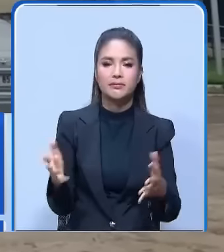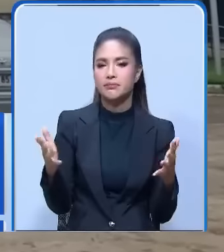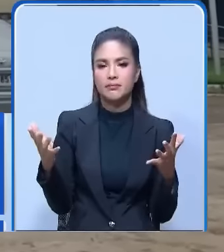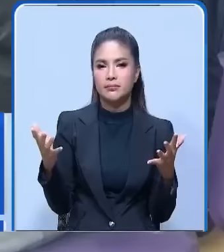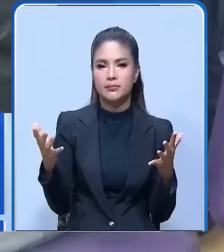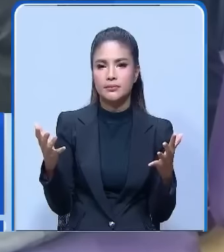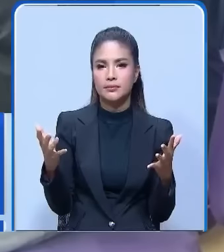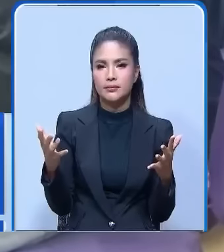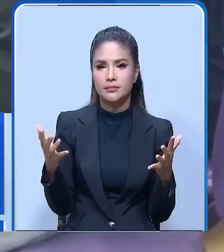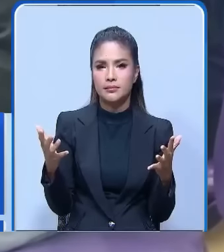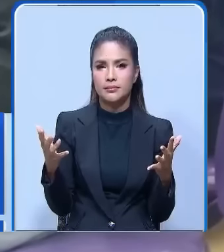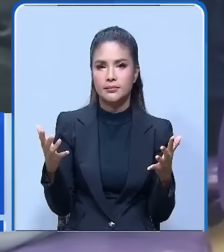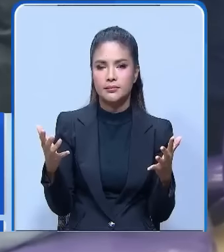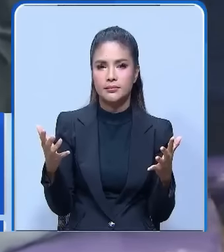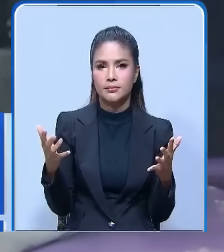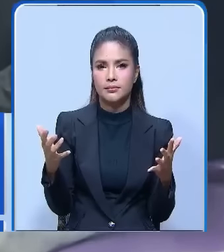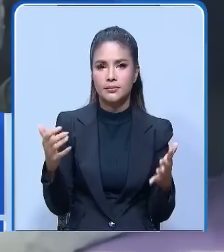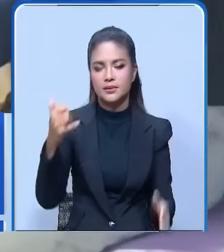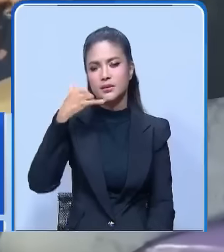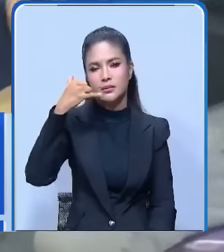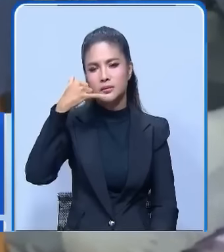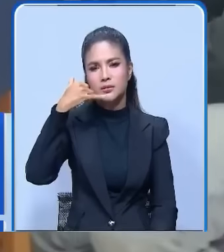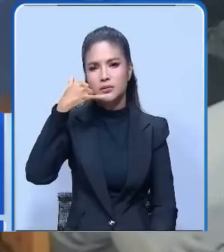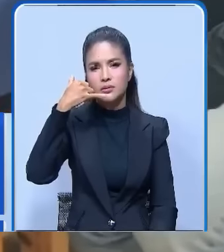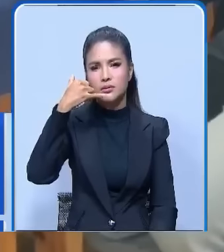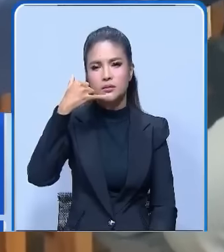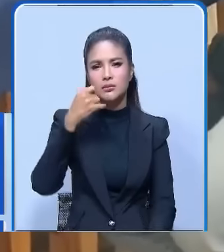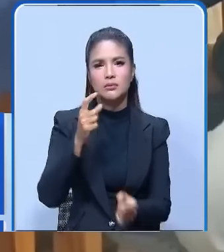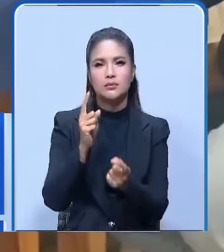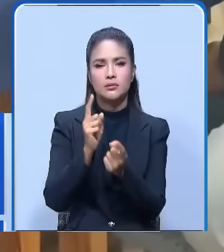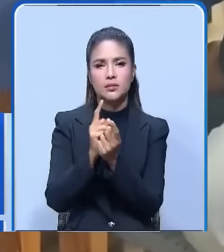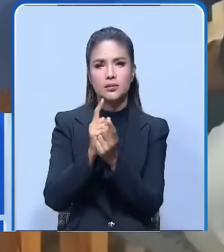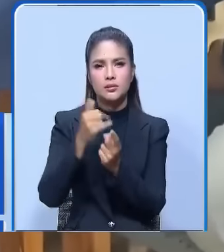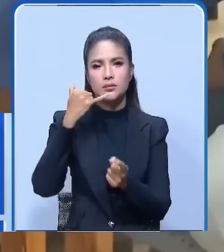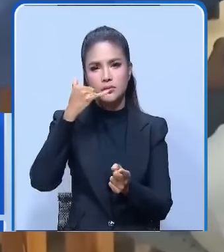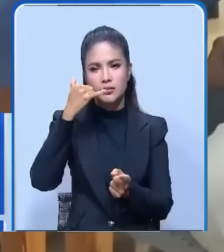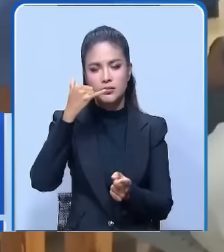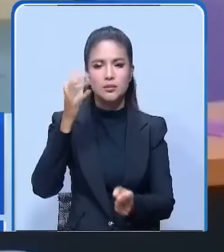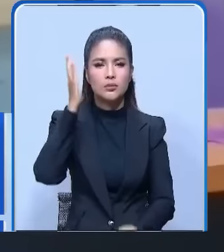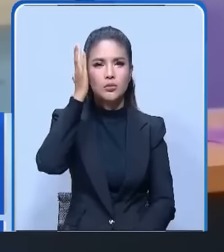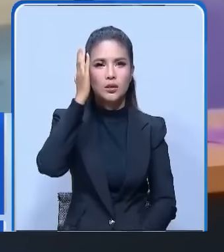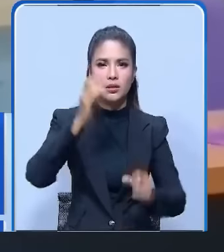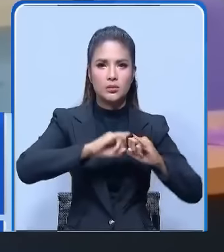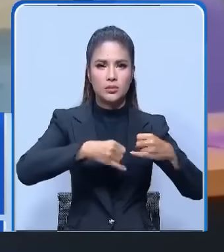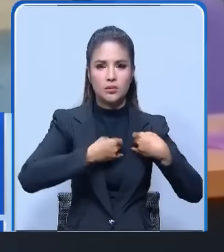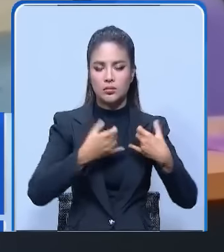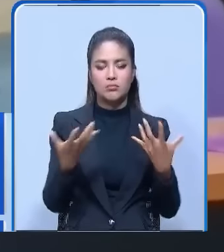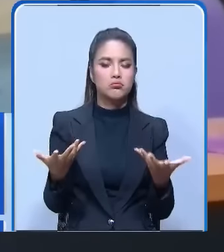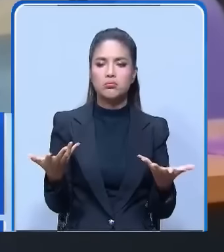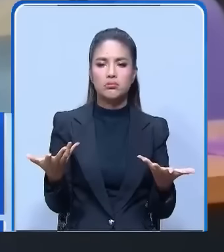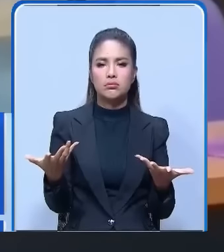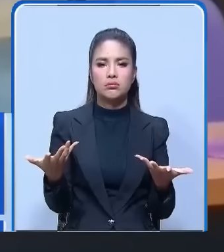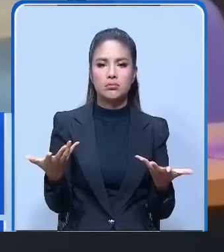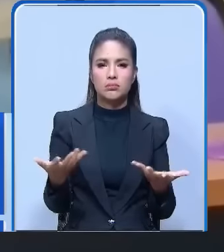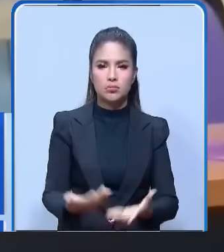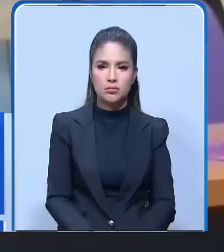อนนี้ยังติดต่อทางนายจีรวัฒน์จารุรัตธัญญานะคะเจ้าของอู่แห่งนี้ไม่ได้เลยนั่นเป็น